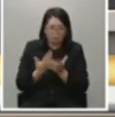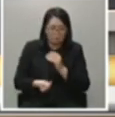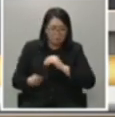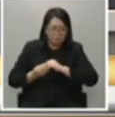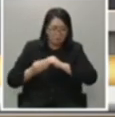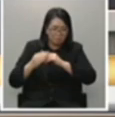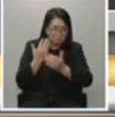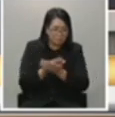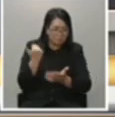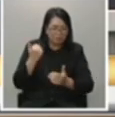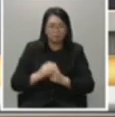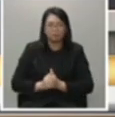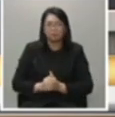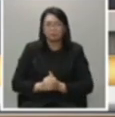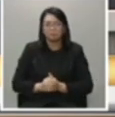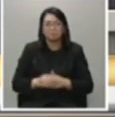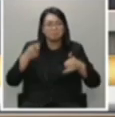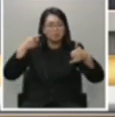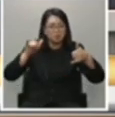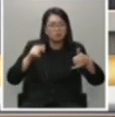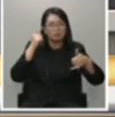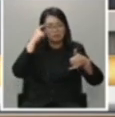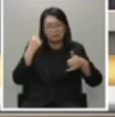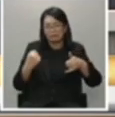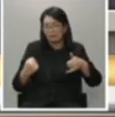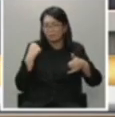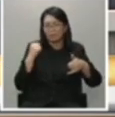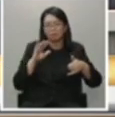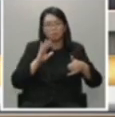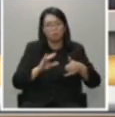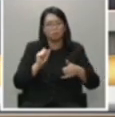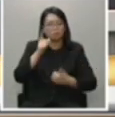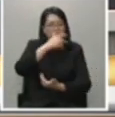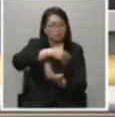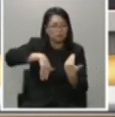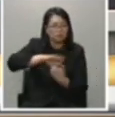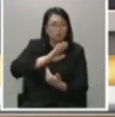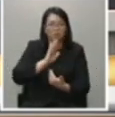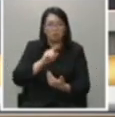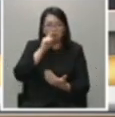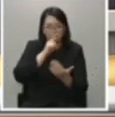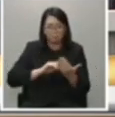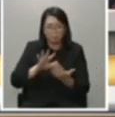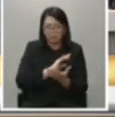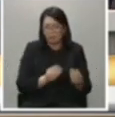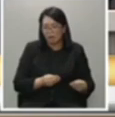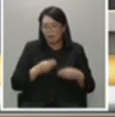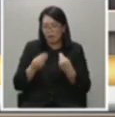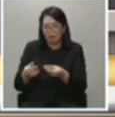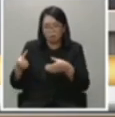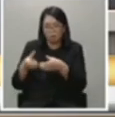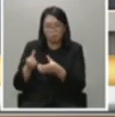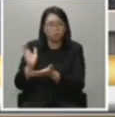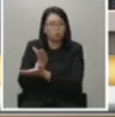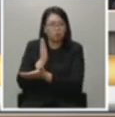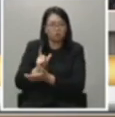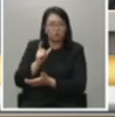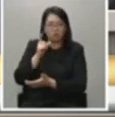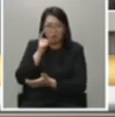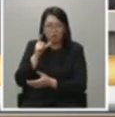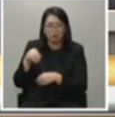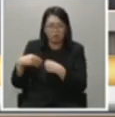ทธ์จันทร์โอชากำลังเอาอำนาจอธิปไตยทางเศรษฐกิจของประเทศไปให้นายทุนใหญ่และต่างชาติ